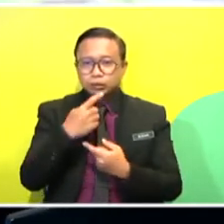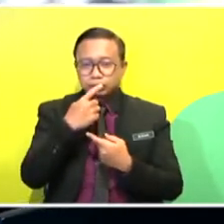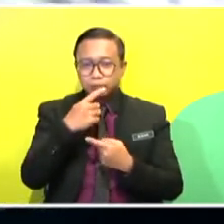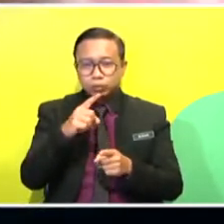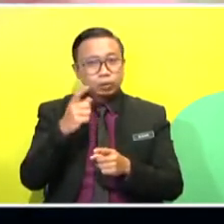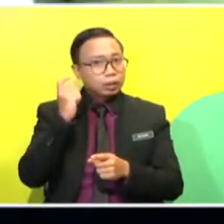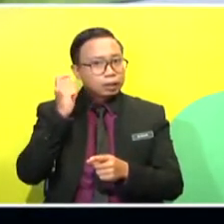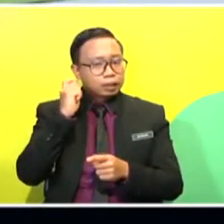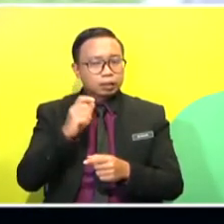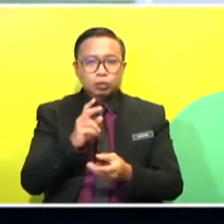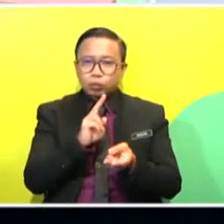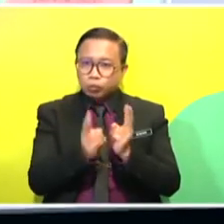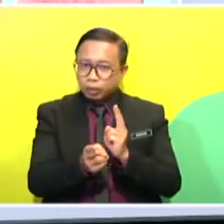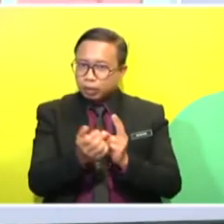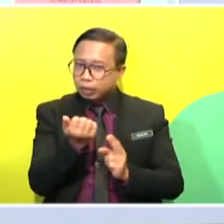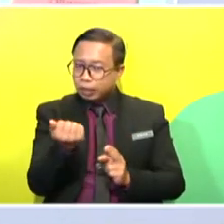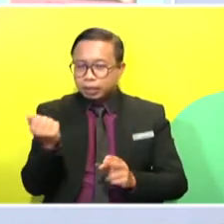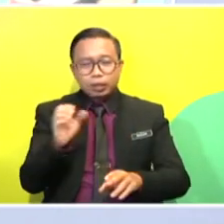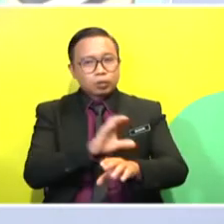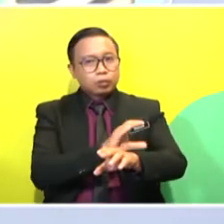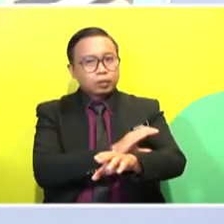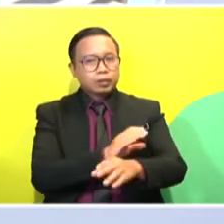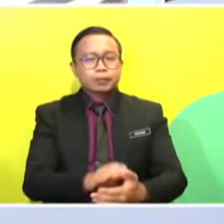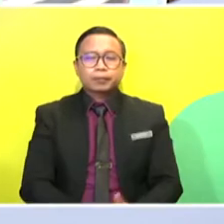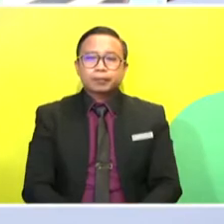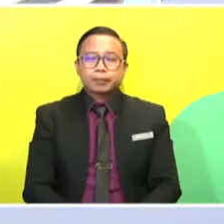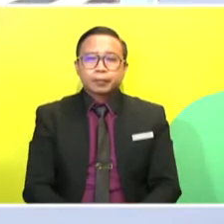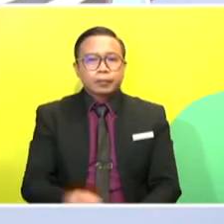perkakasan komputer. Baik. Dilarang berlari,